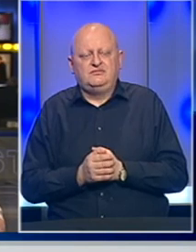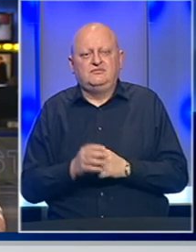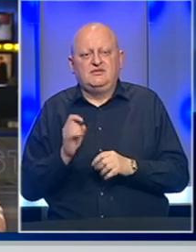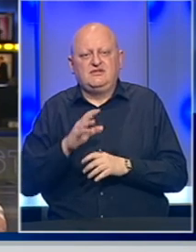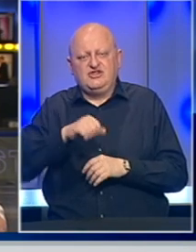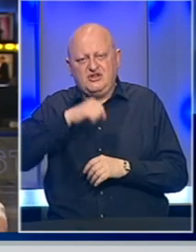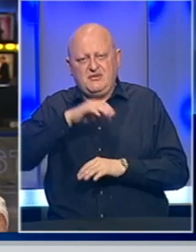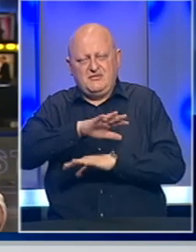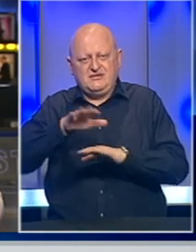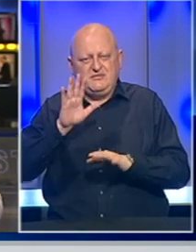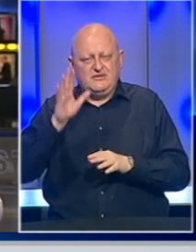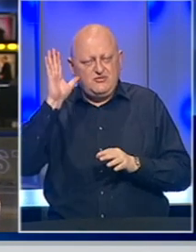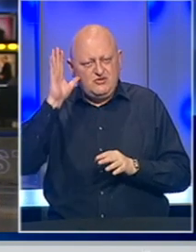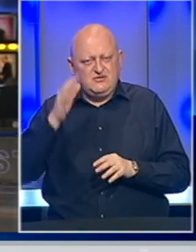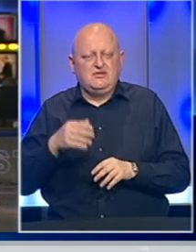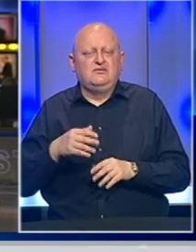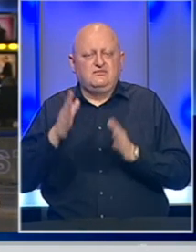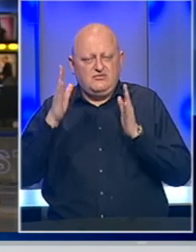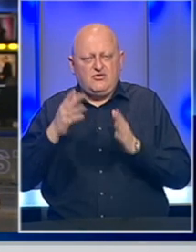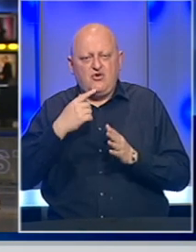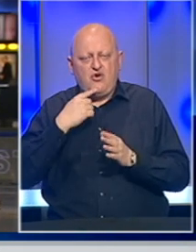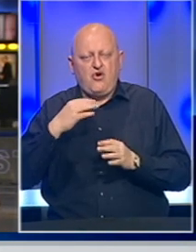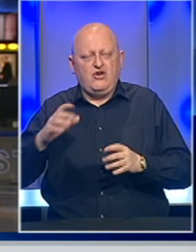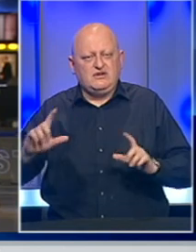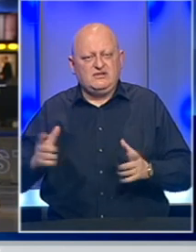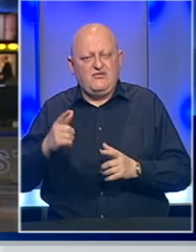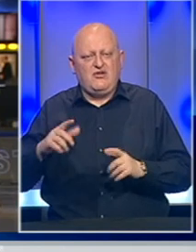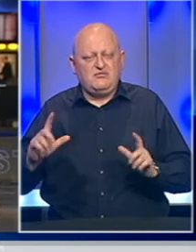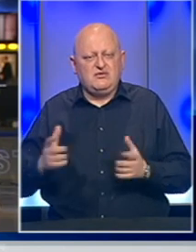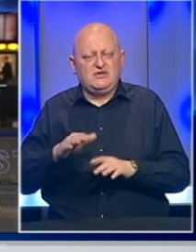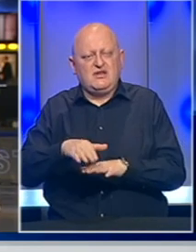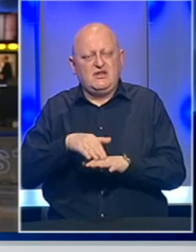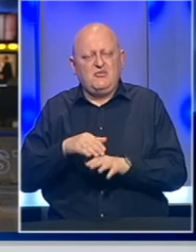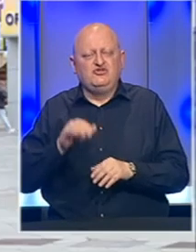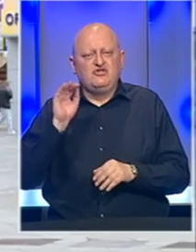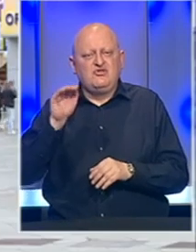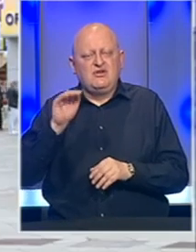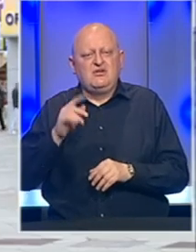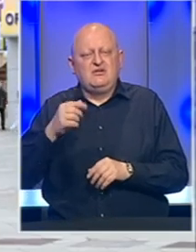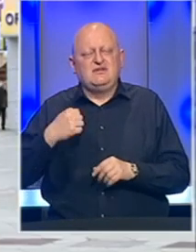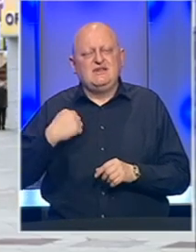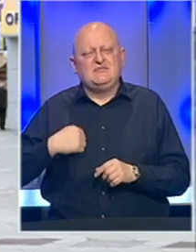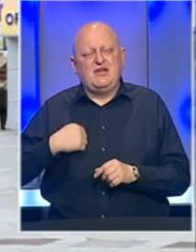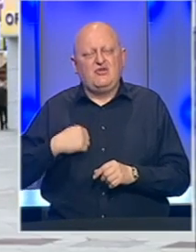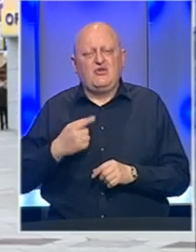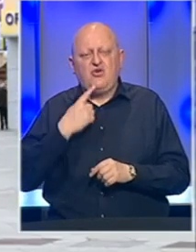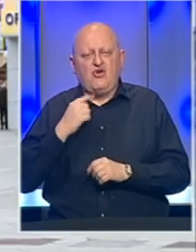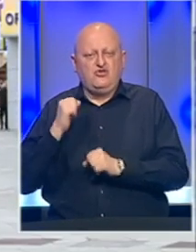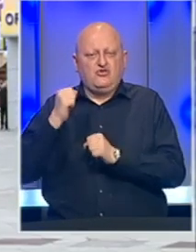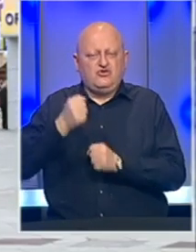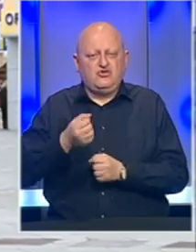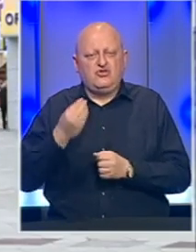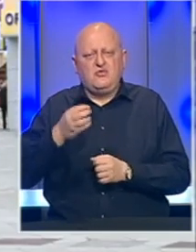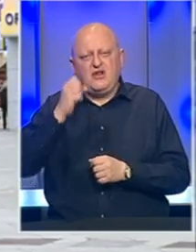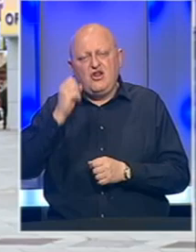Srećan Bajram svim pripadnicima islamske vjeroispovijesti koji slave ovaj praznik na početku javljanja iz Banja Luke, odakle donosimo i